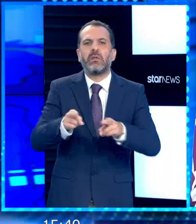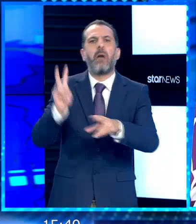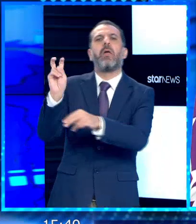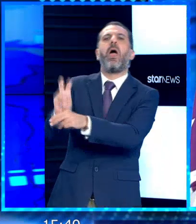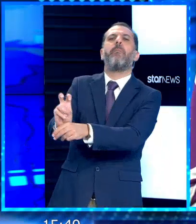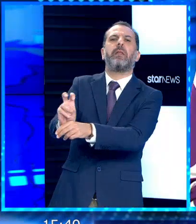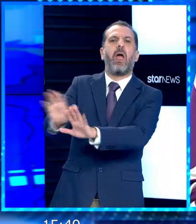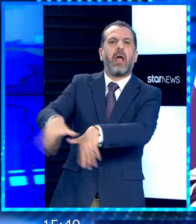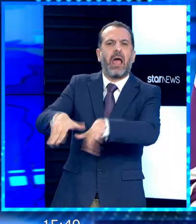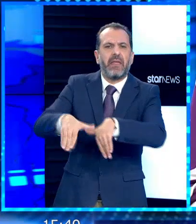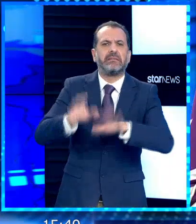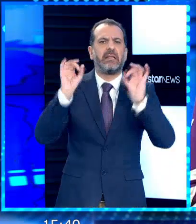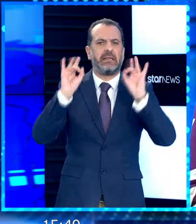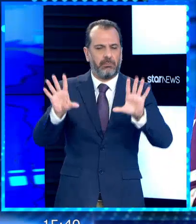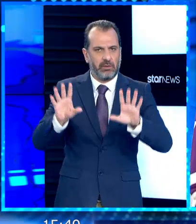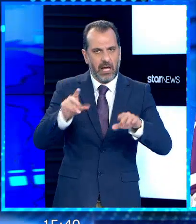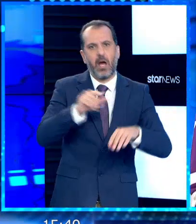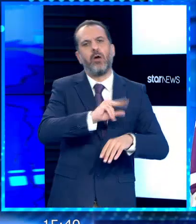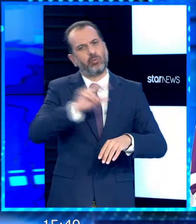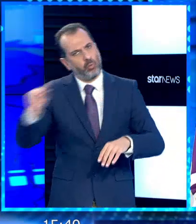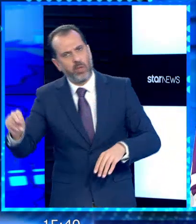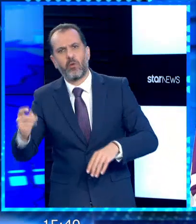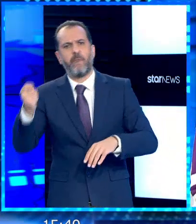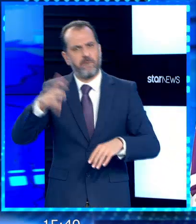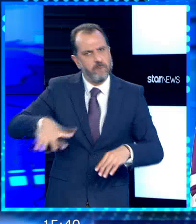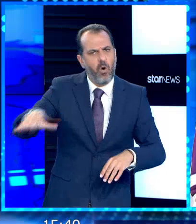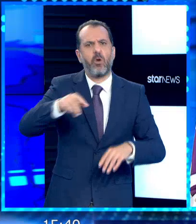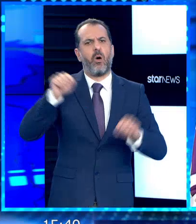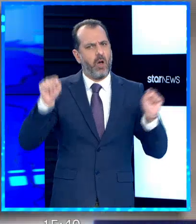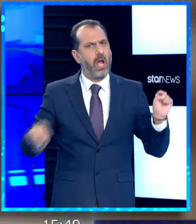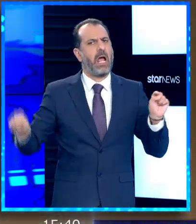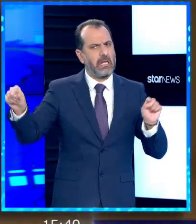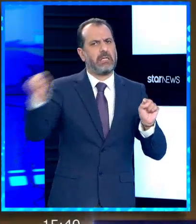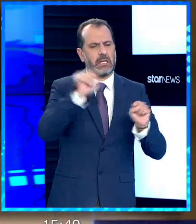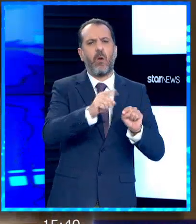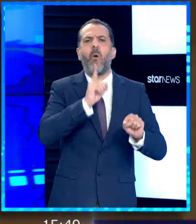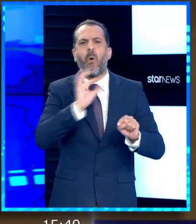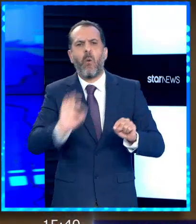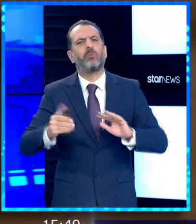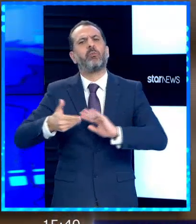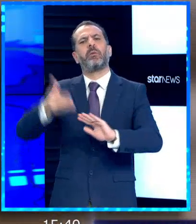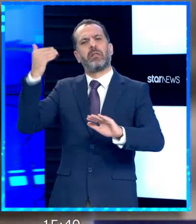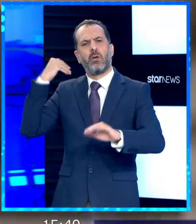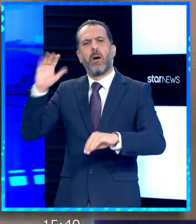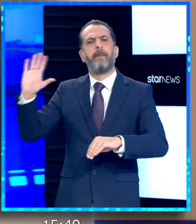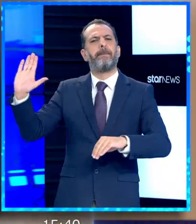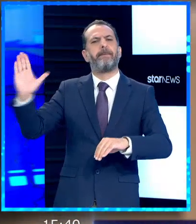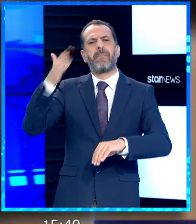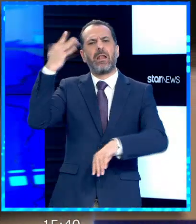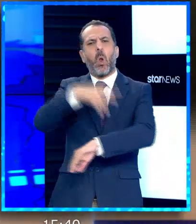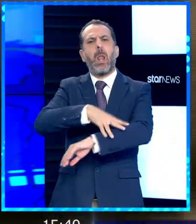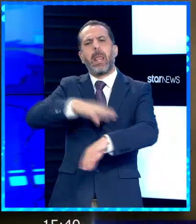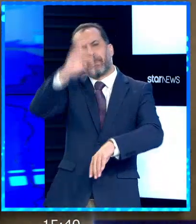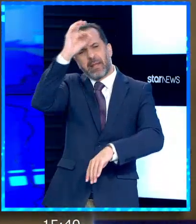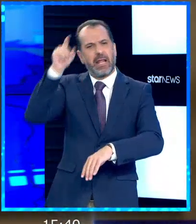Ίδια η κατάσταση και στο Βόλο, βεβαίως. Και εκεί στους περιοχές που είχαν πληγεί και στην προηγούμενη κακοκαιρία, όπως το παλιό λιμεναρχείο. Και εκεί